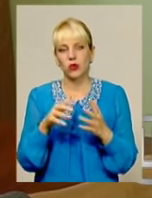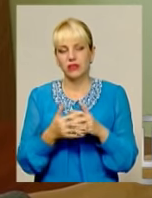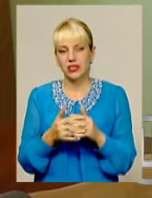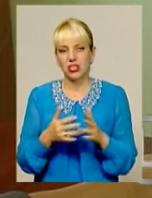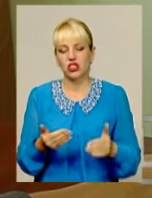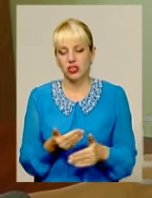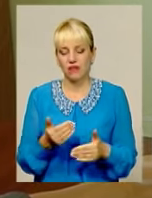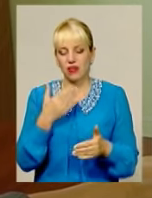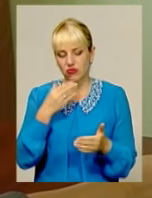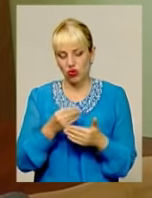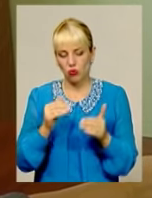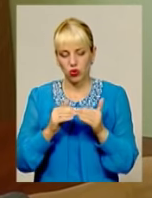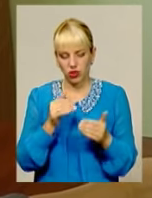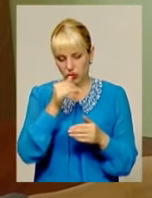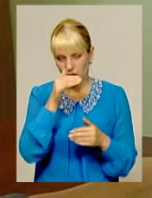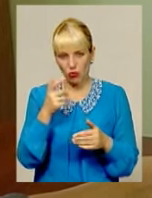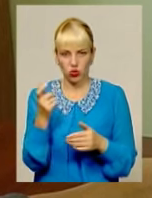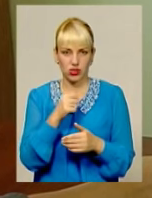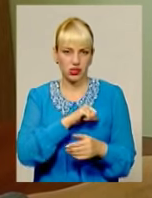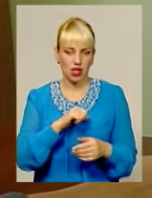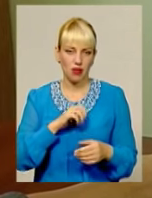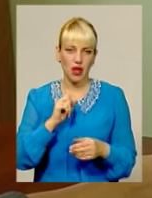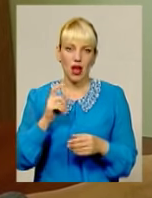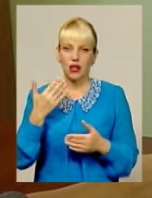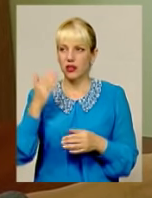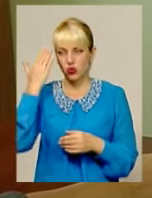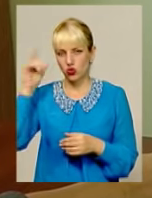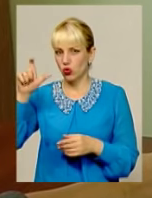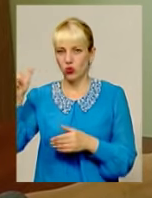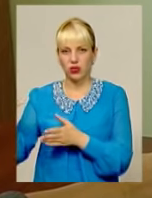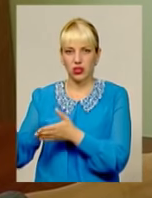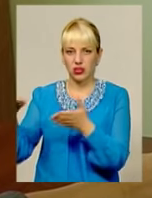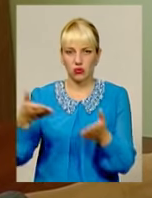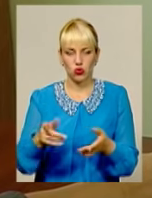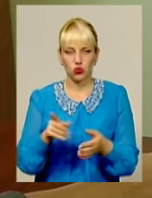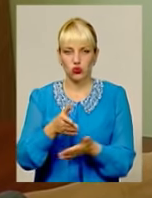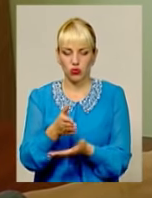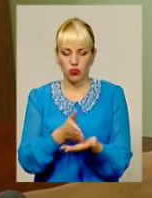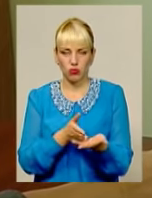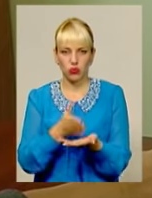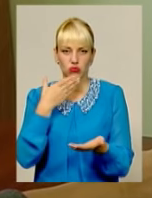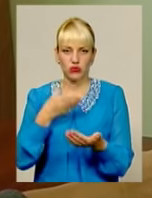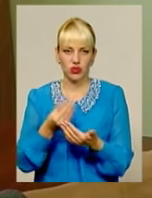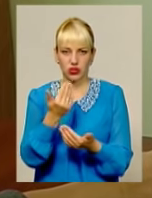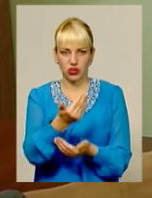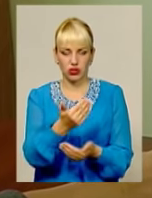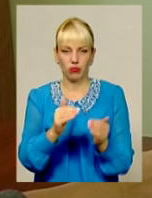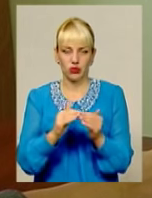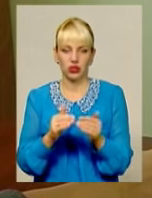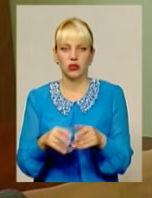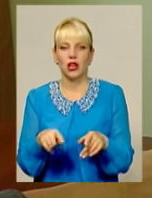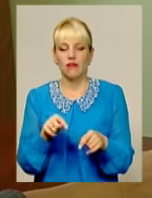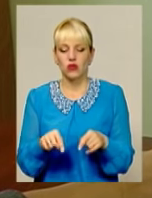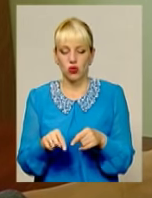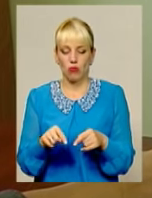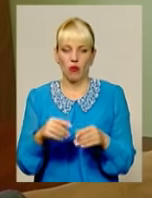вони в своєму будинку не залучають, якусь сторонню організацію для обслуговування свого будинку. А тут, в даному випадку, це не